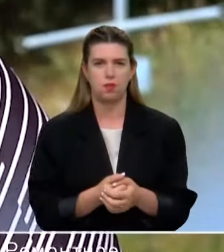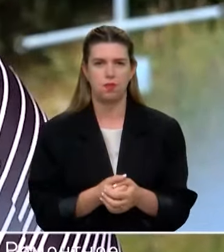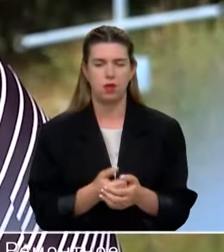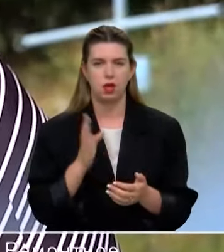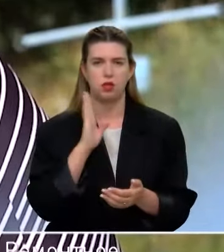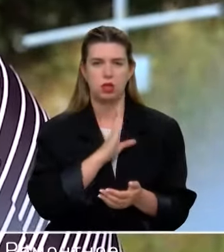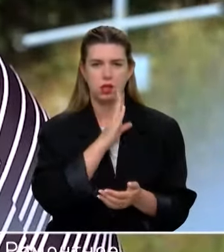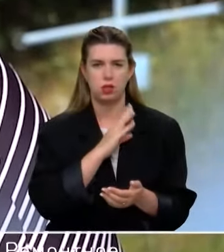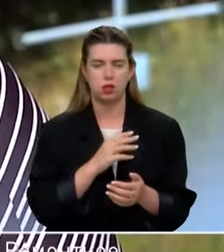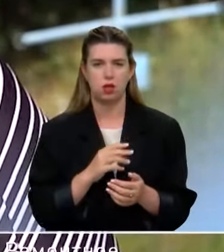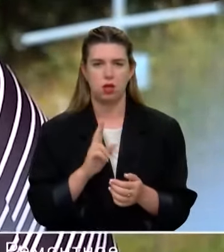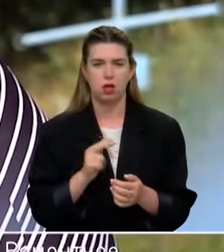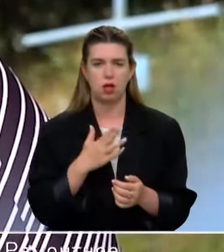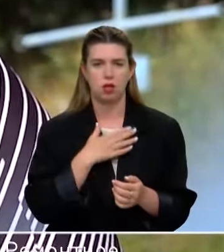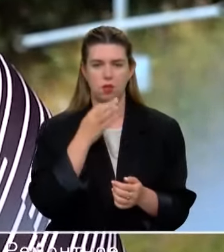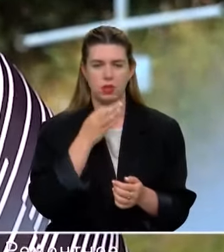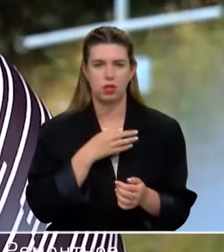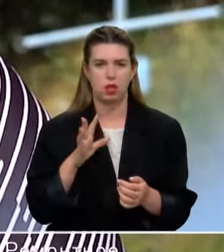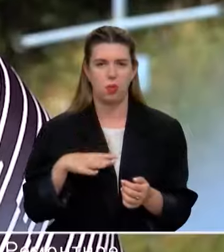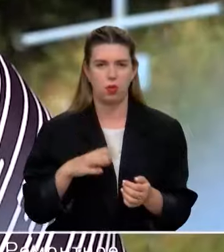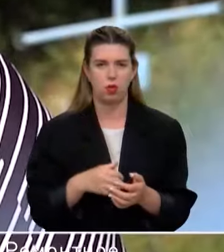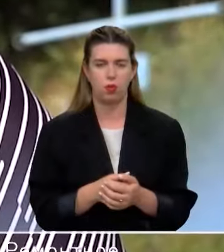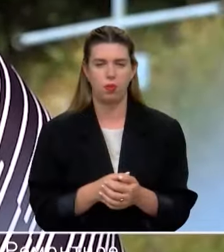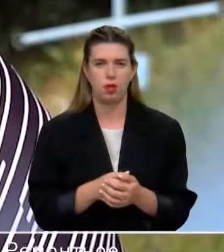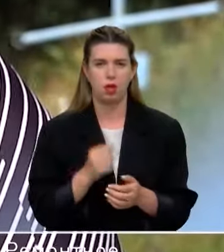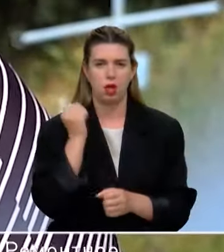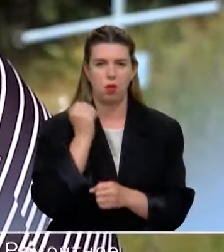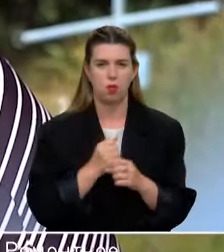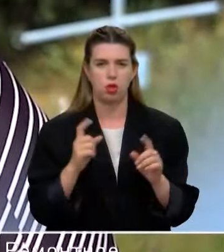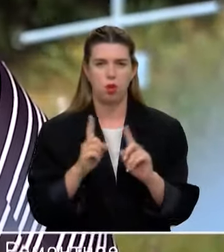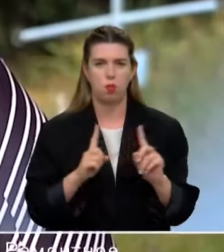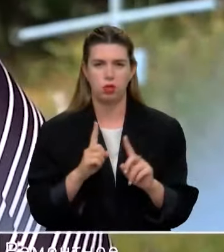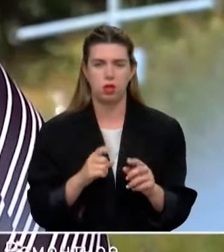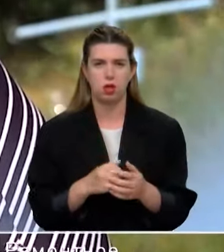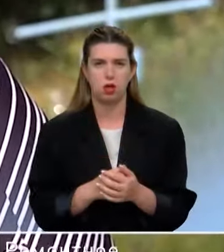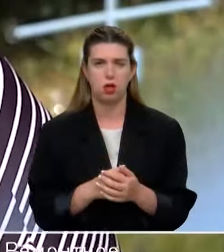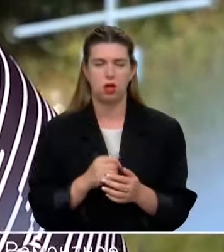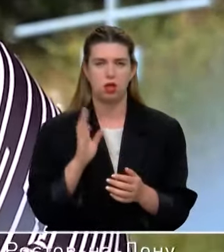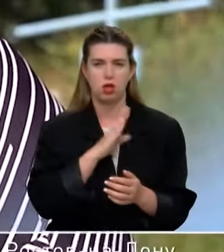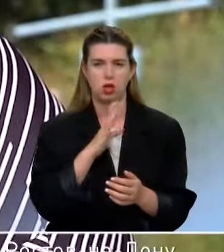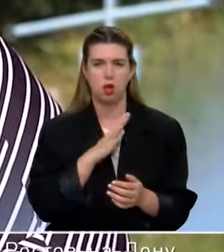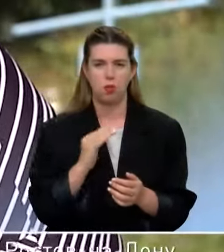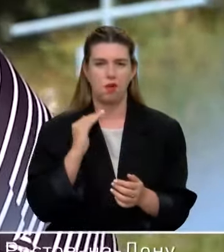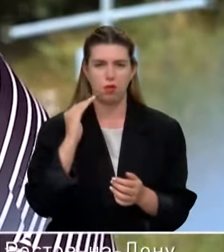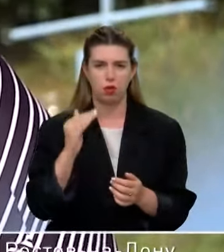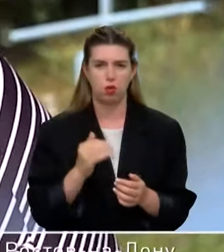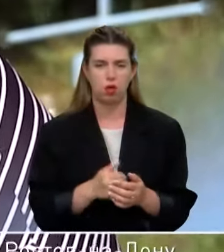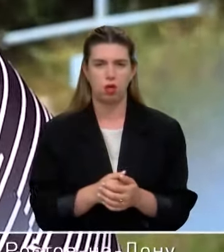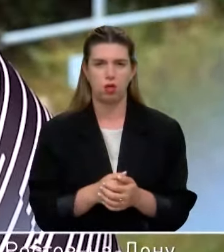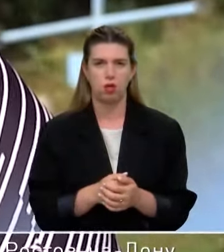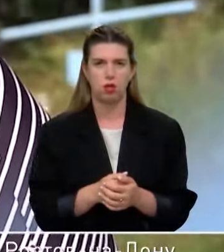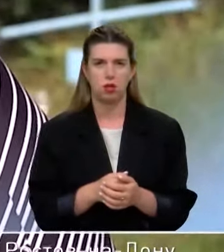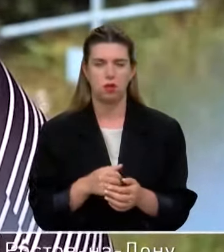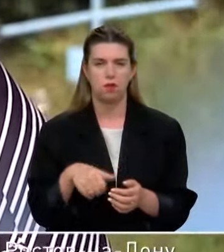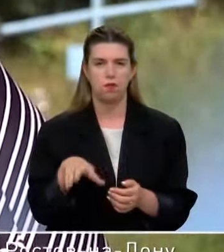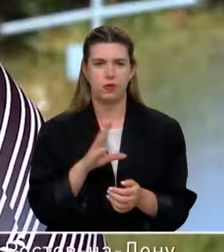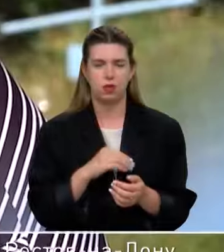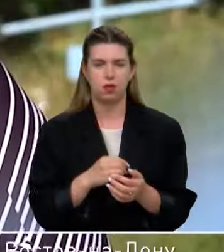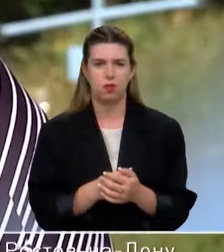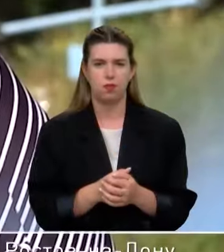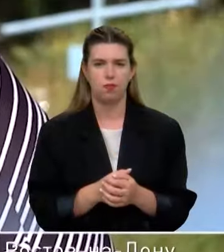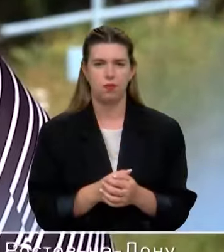женщины Как нам сказал потом сотрудник музея высокой женщины кости были в антропологическом